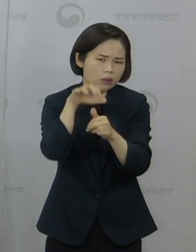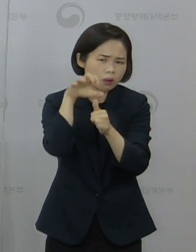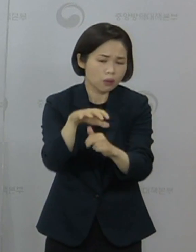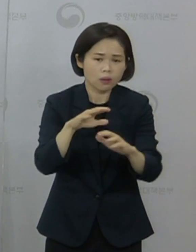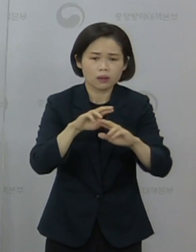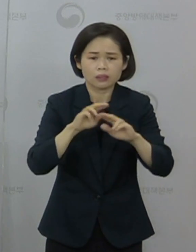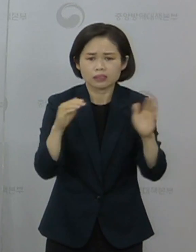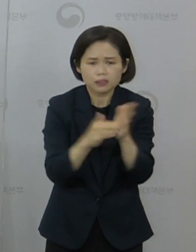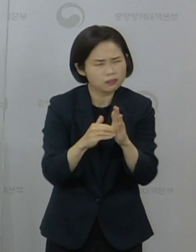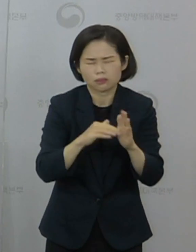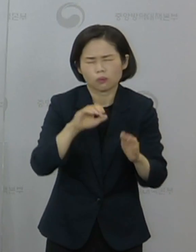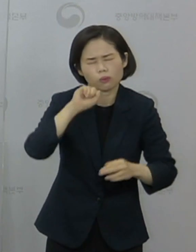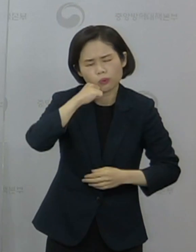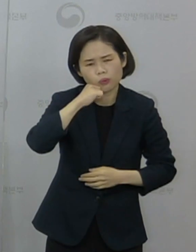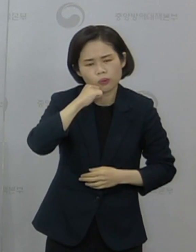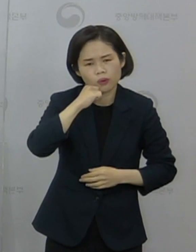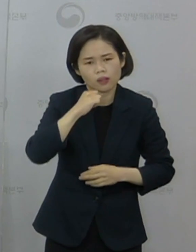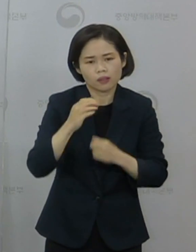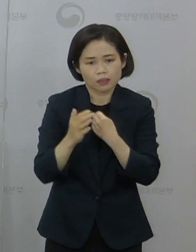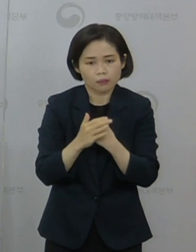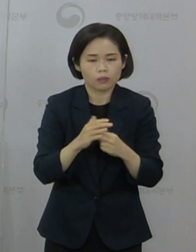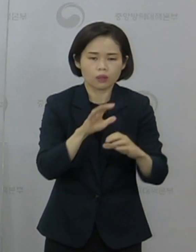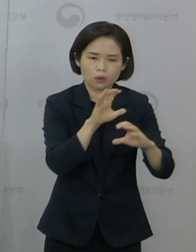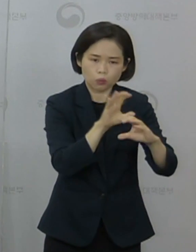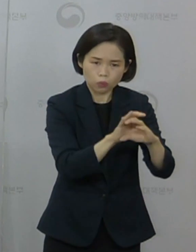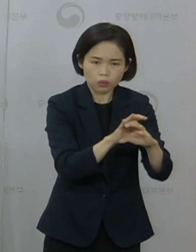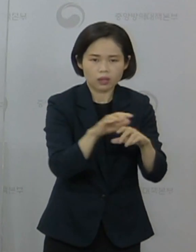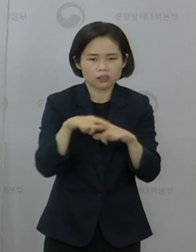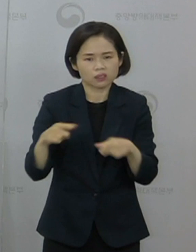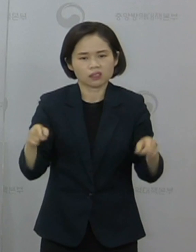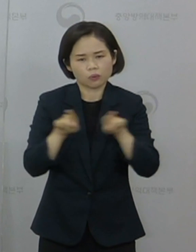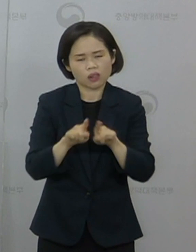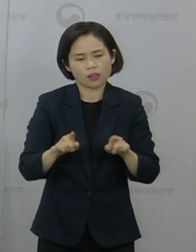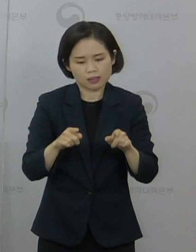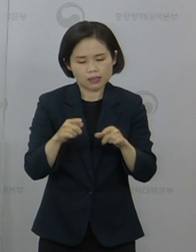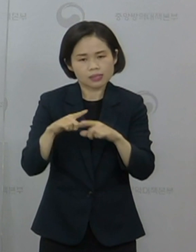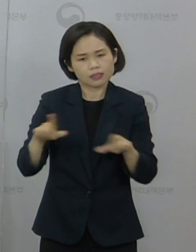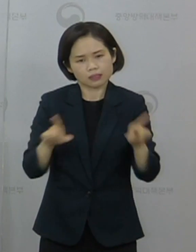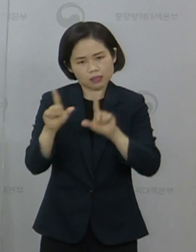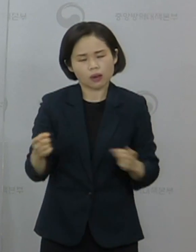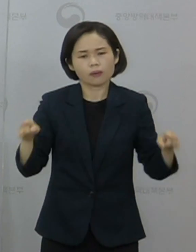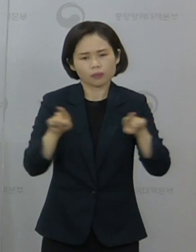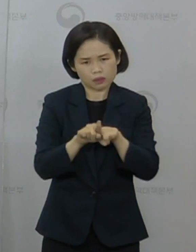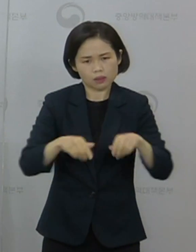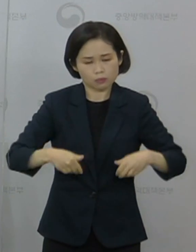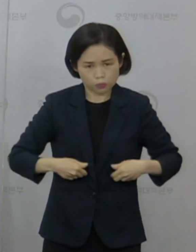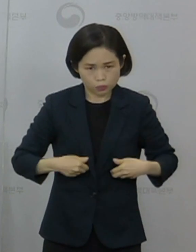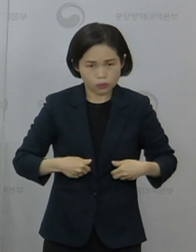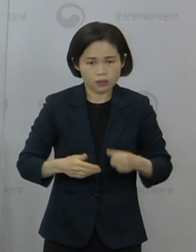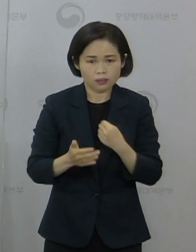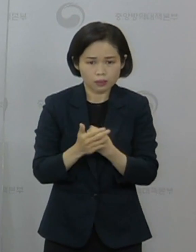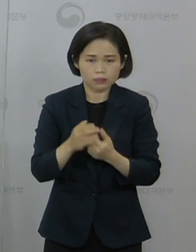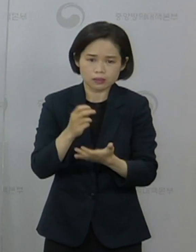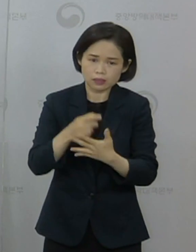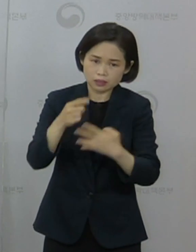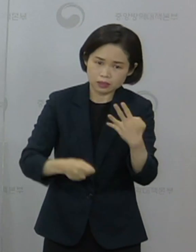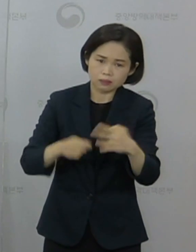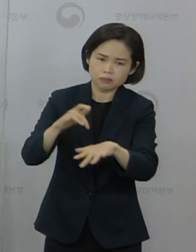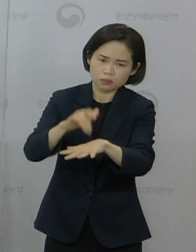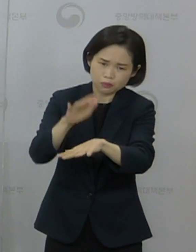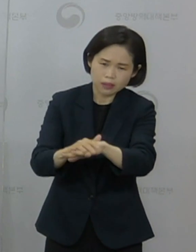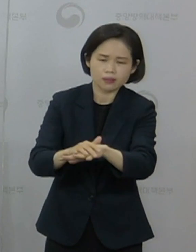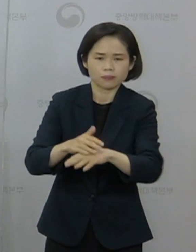코로나 와 함께 안전하게 살아가는 일상 건강 습관을 정착시키고 생활하는 것이 매우 중요합니다